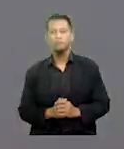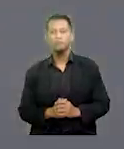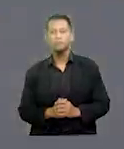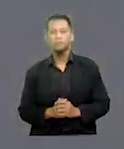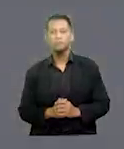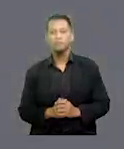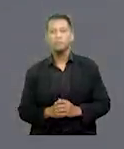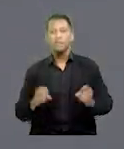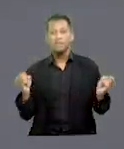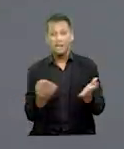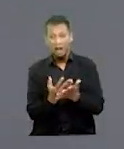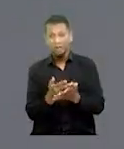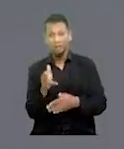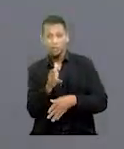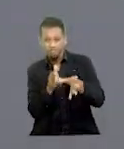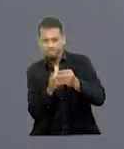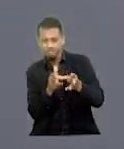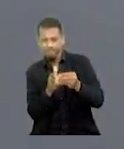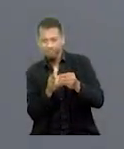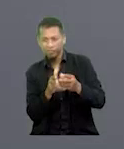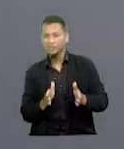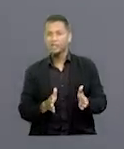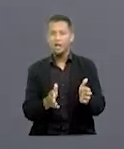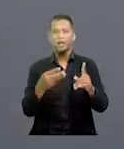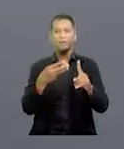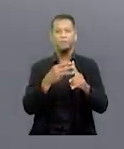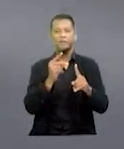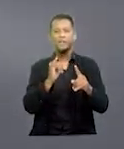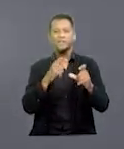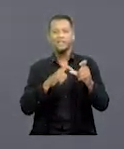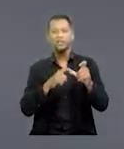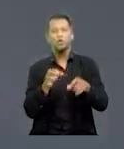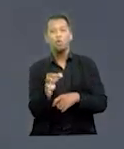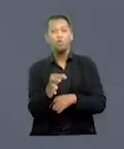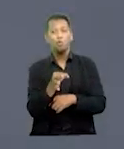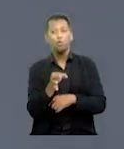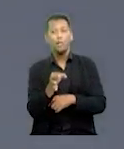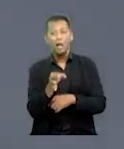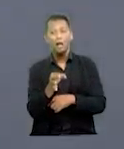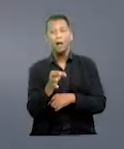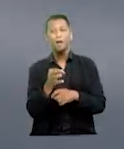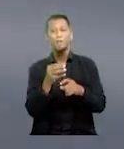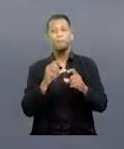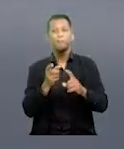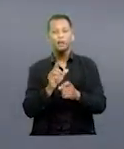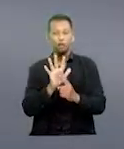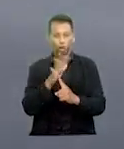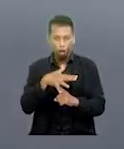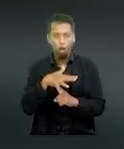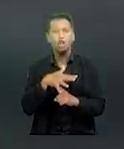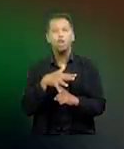Kecelakaan ini terekam video amatir terjadi di Jalan Merisi, Kepahuan Kasih, Bantul, Yogyakarta. Dari rekaman terlihat sejumlah pengendara